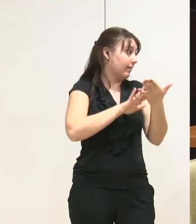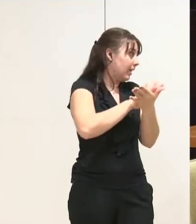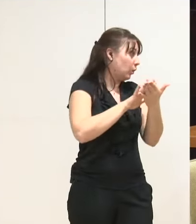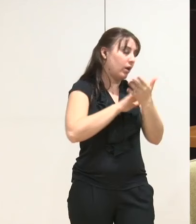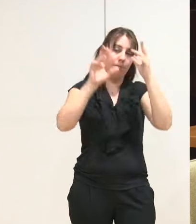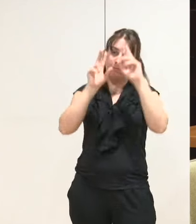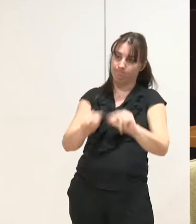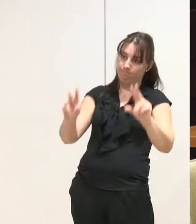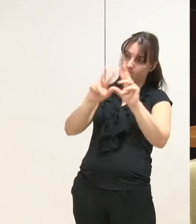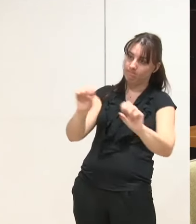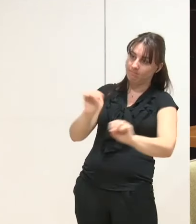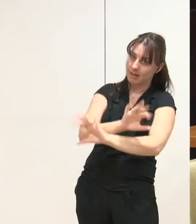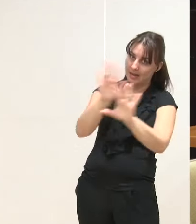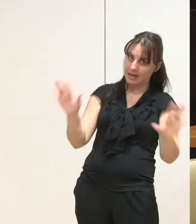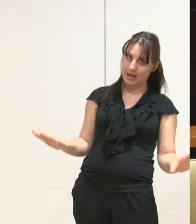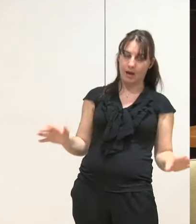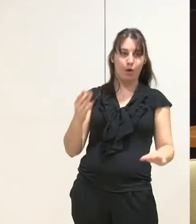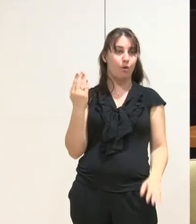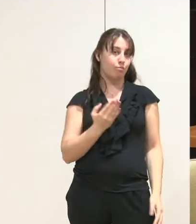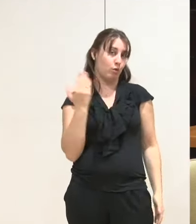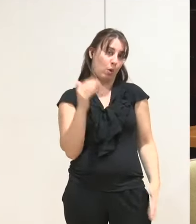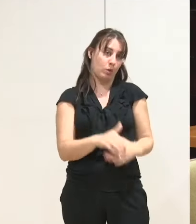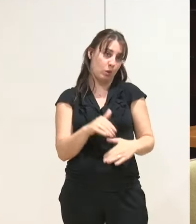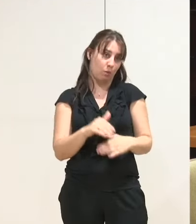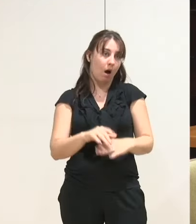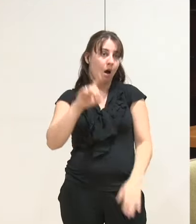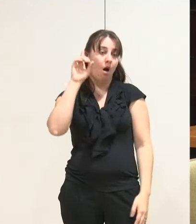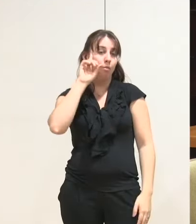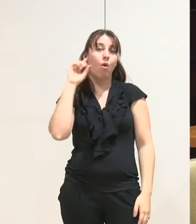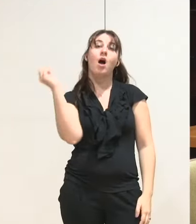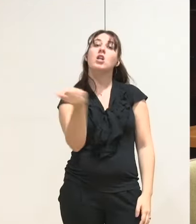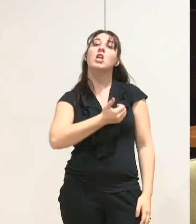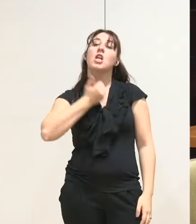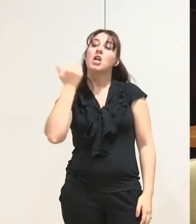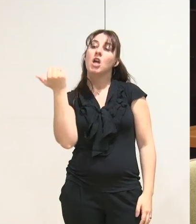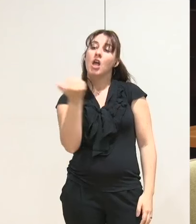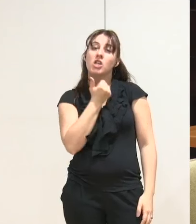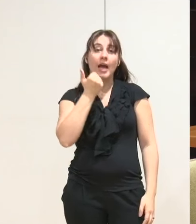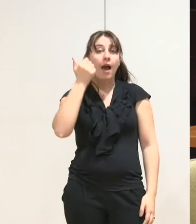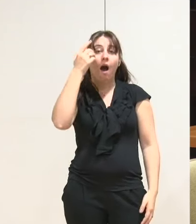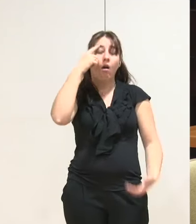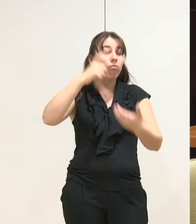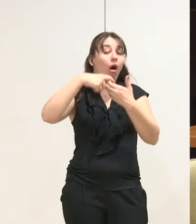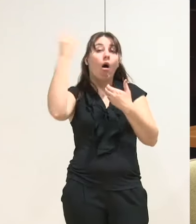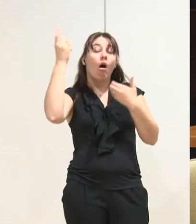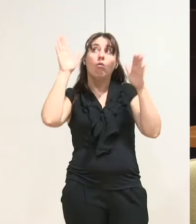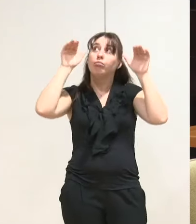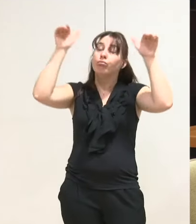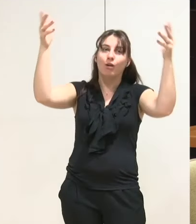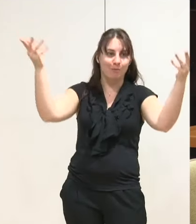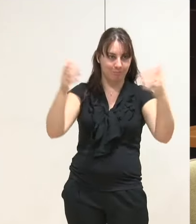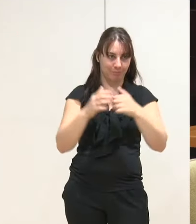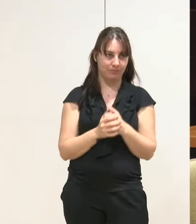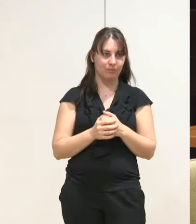de préciser ici puisqu'il arrive effectivement à tout le monde de de d'être un petit peu étourdi donc en marge